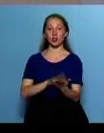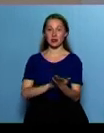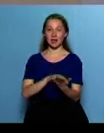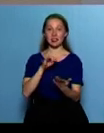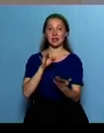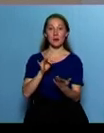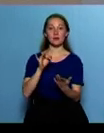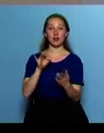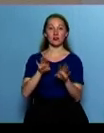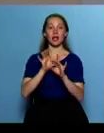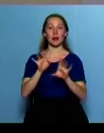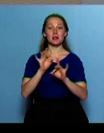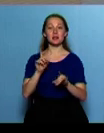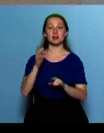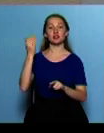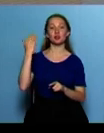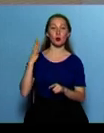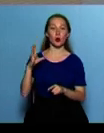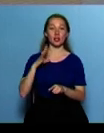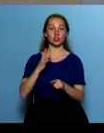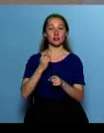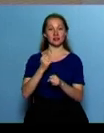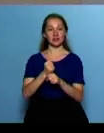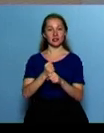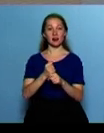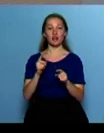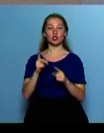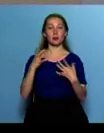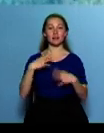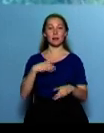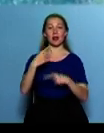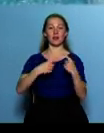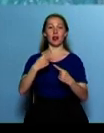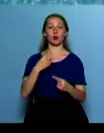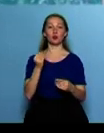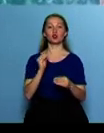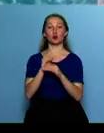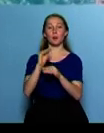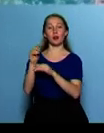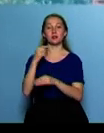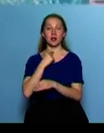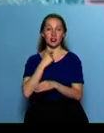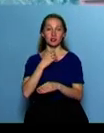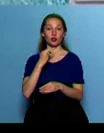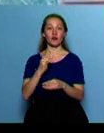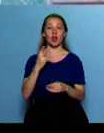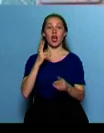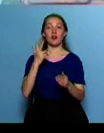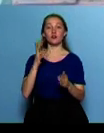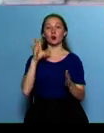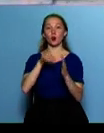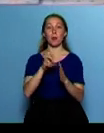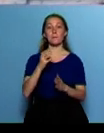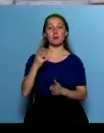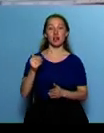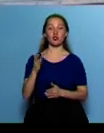пояснили организаторы рейтингового опроса, это сделано для исключения возможных накруток голосов. На сегодня в тройке лидеров улица Берши, Цветочная